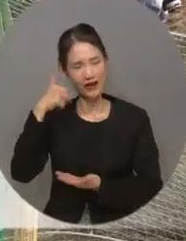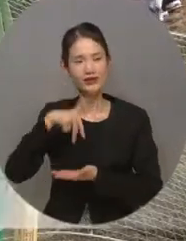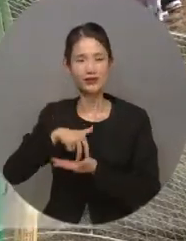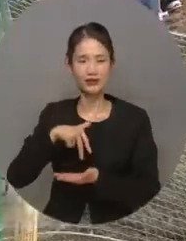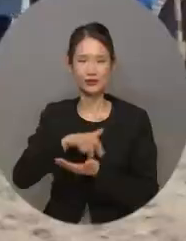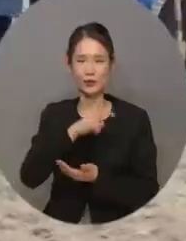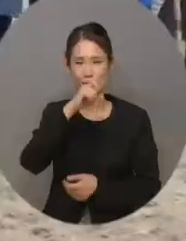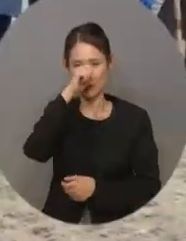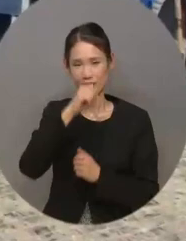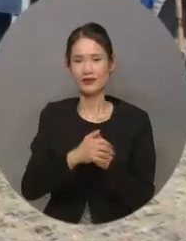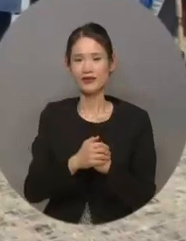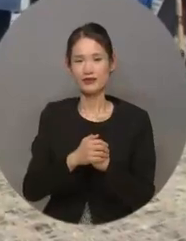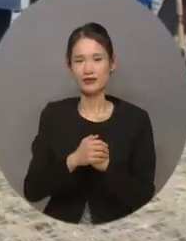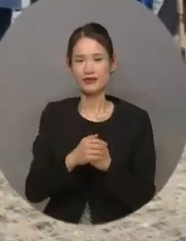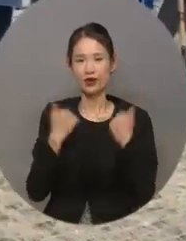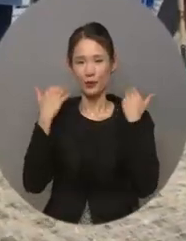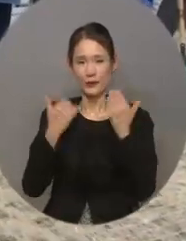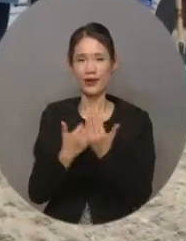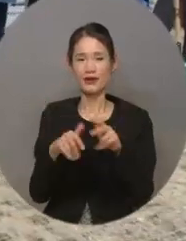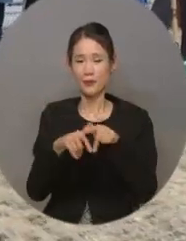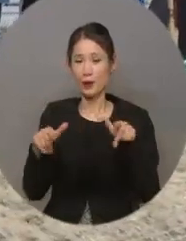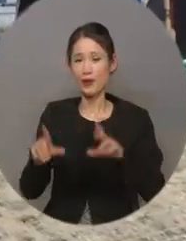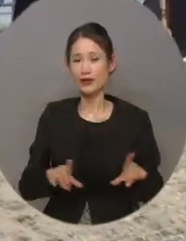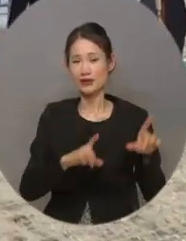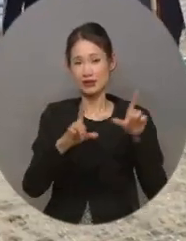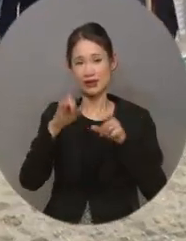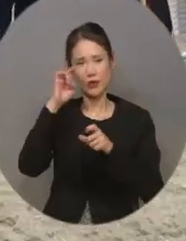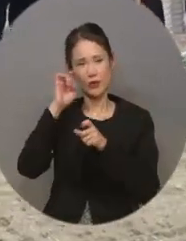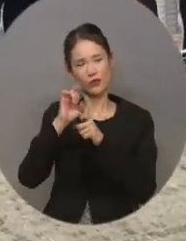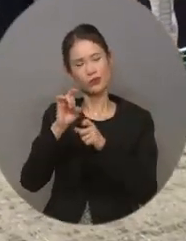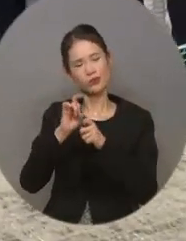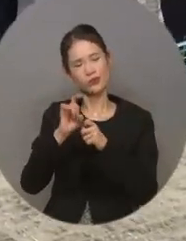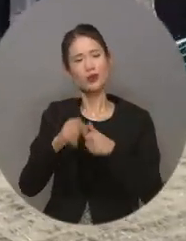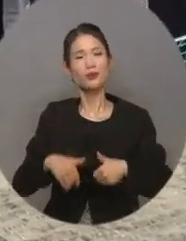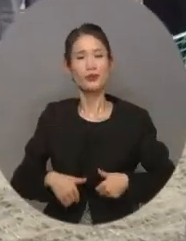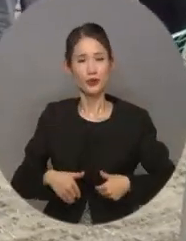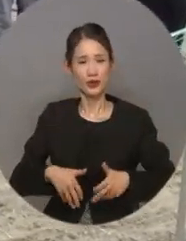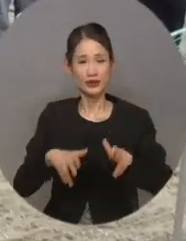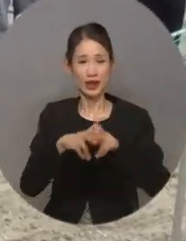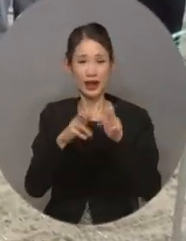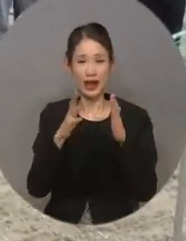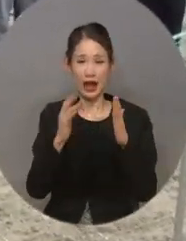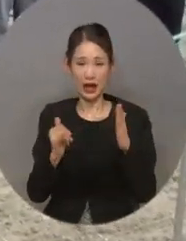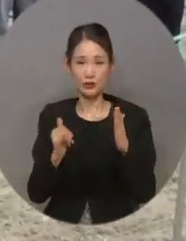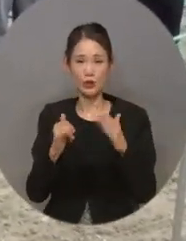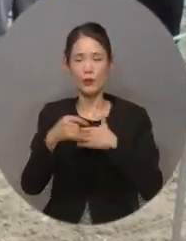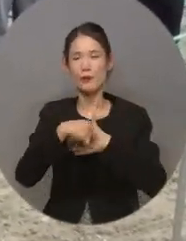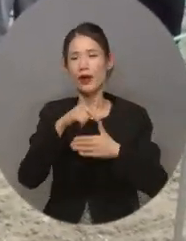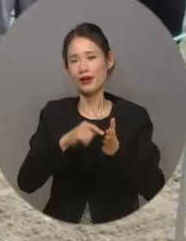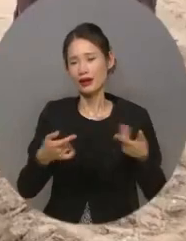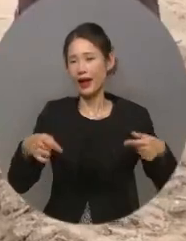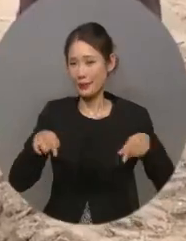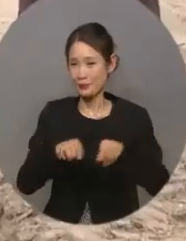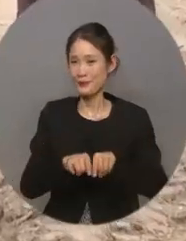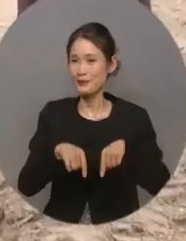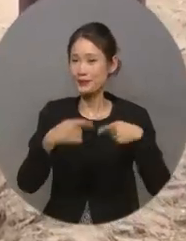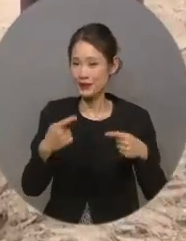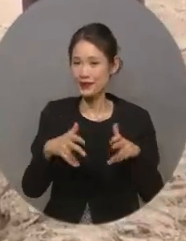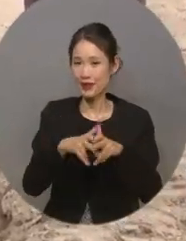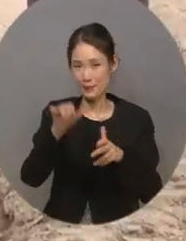시간이었던 것 같아요. 발달장애인의 평범한 일상을 고민해야만 하는 장애 당사자 가족의 마음과 함께하는